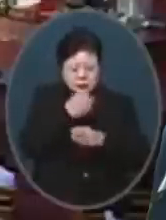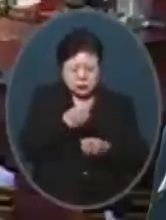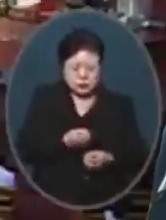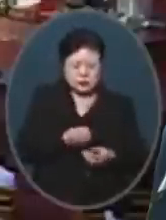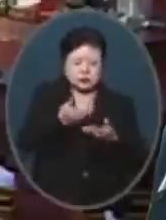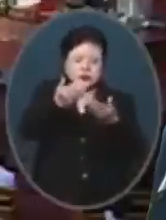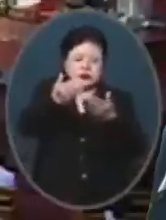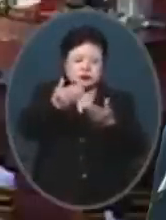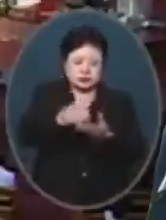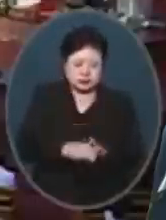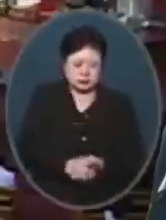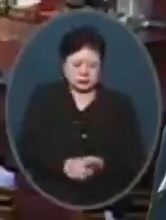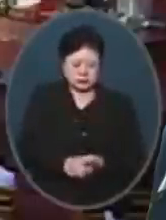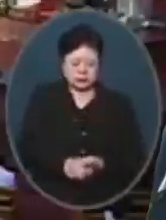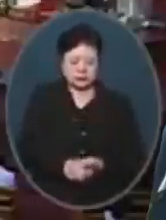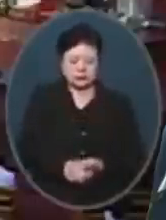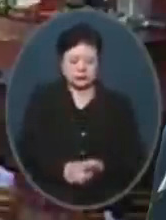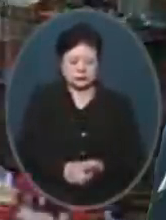최종적으로는